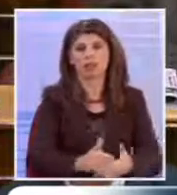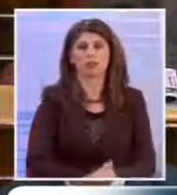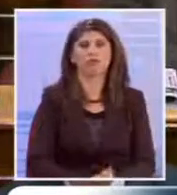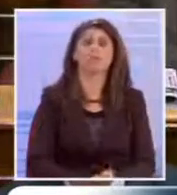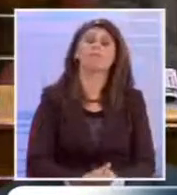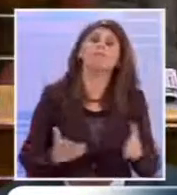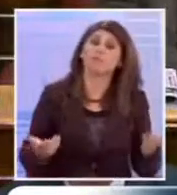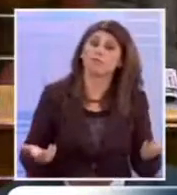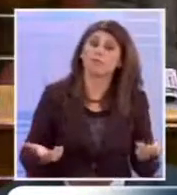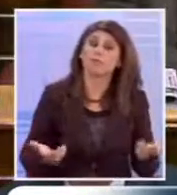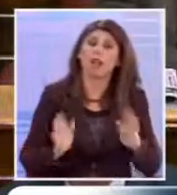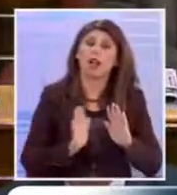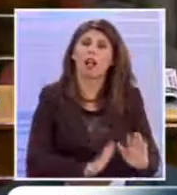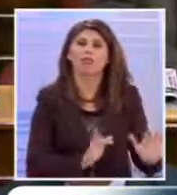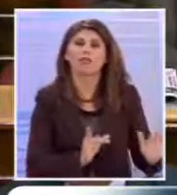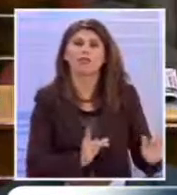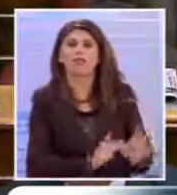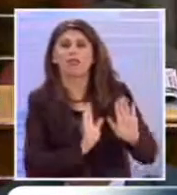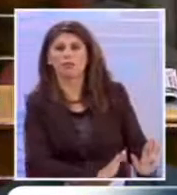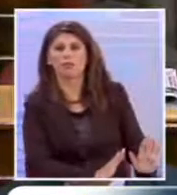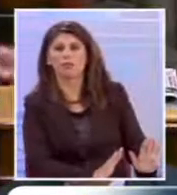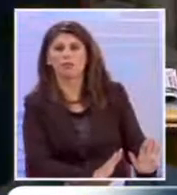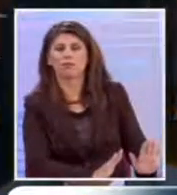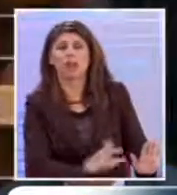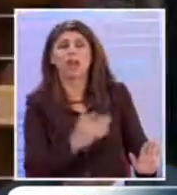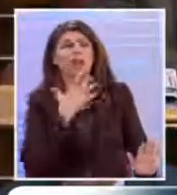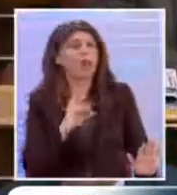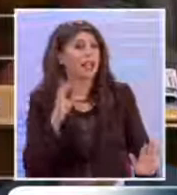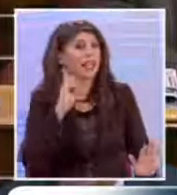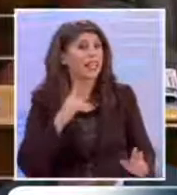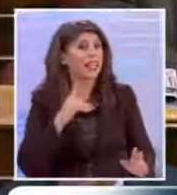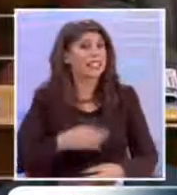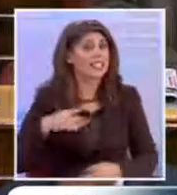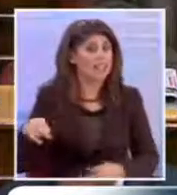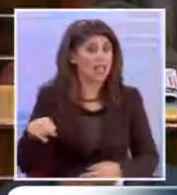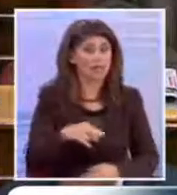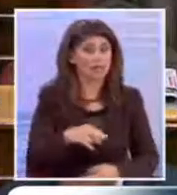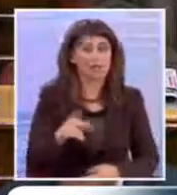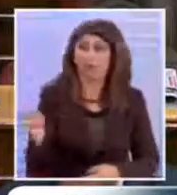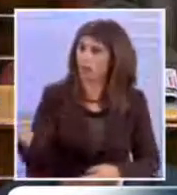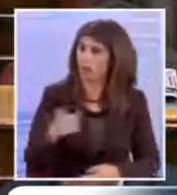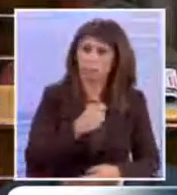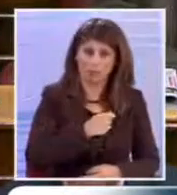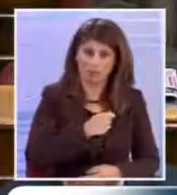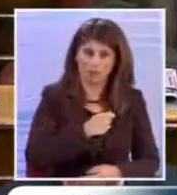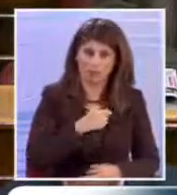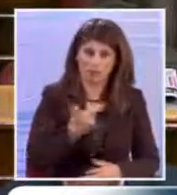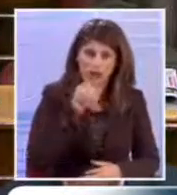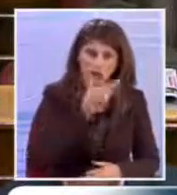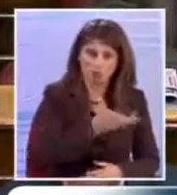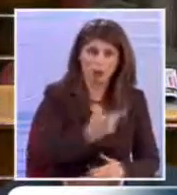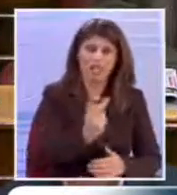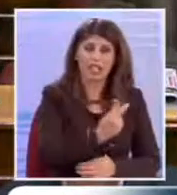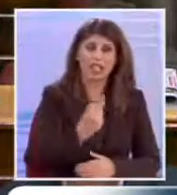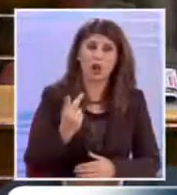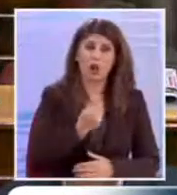Άρα λοιπόν αφήνεται στην τύχη του. Γιατί, κυρίες και κύριοι συνάδελφοι, εσείς πιστεύετε ότι οι δαπάνες οι κοινωνικές,